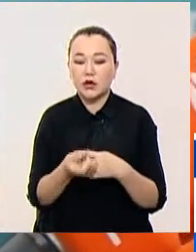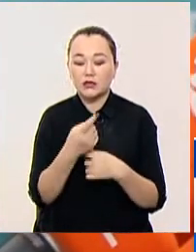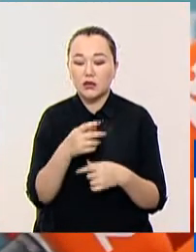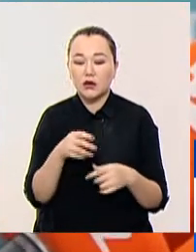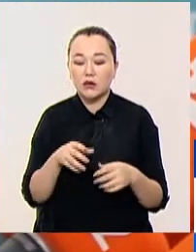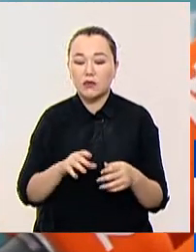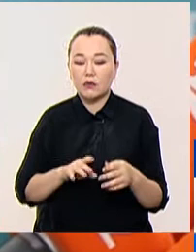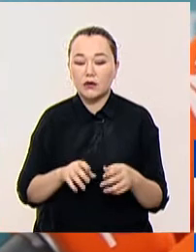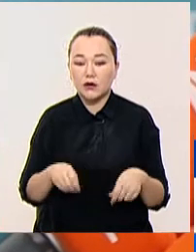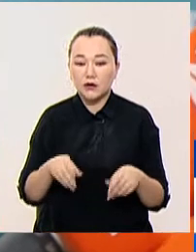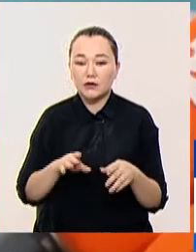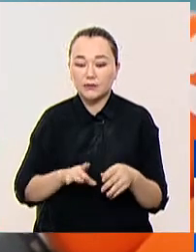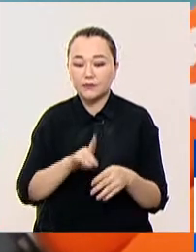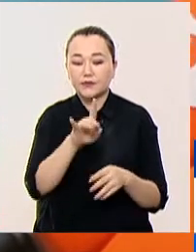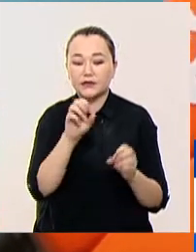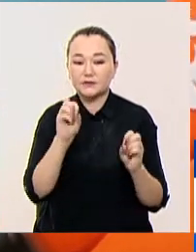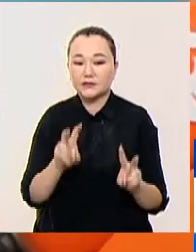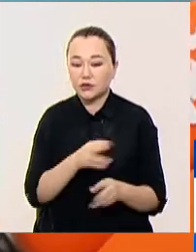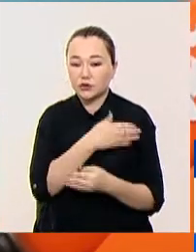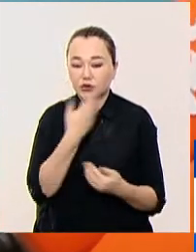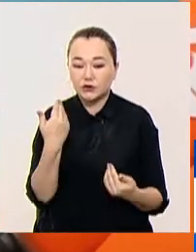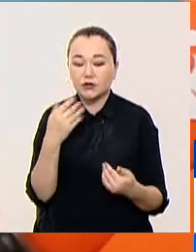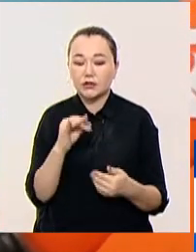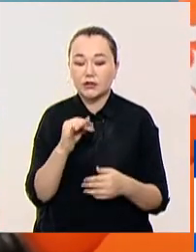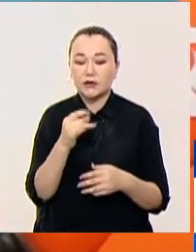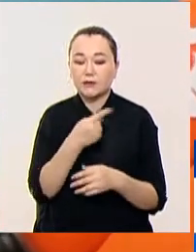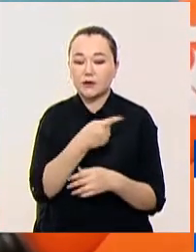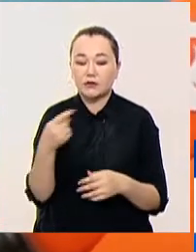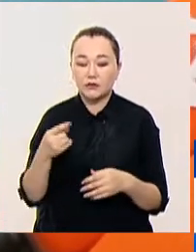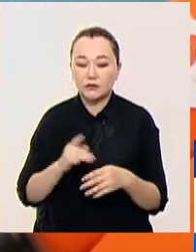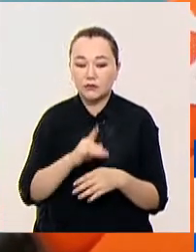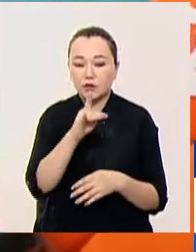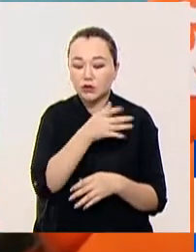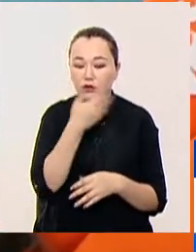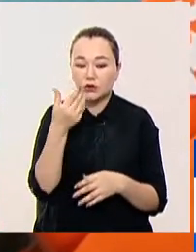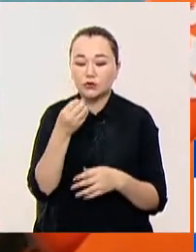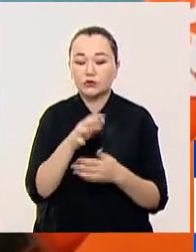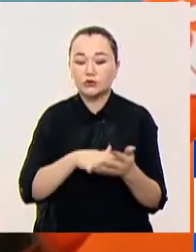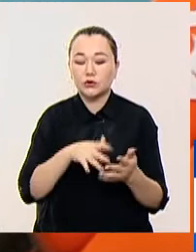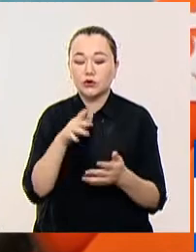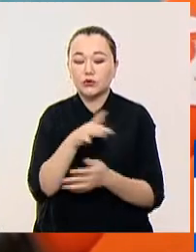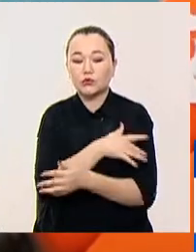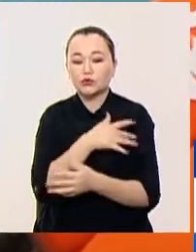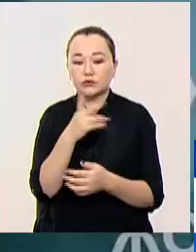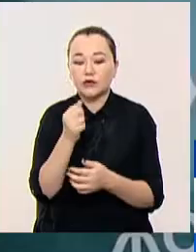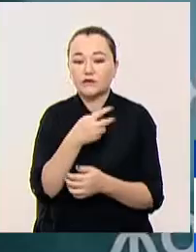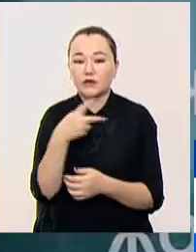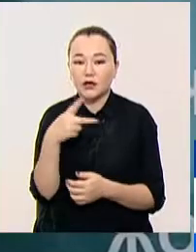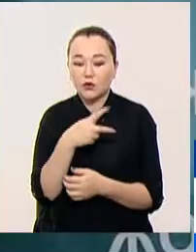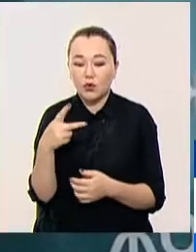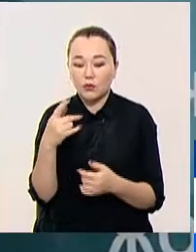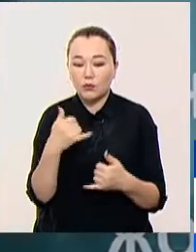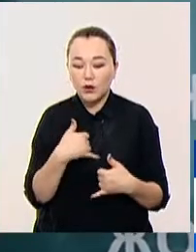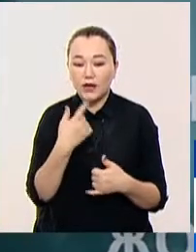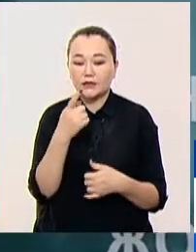пандуса нету. И еще более того, что на первом этаже пандуса нету, там услуги оказываются на втором этаже.